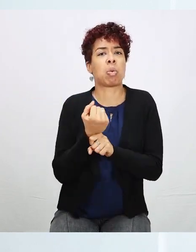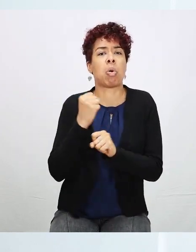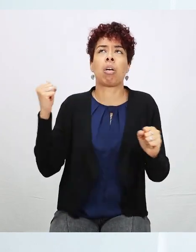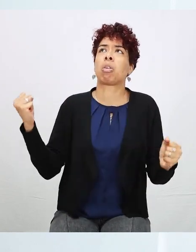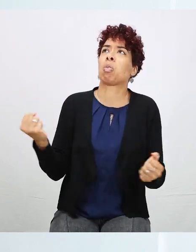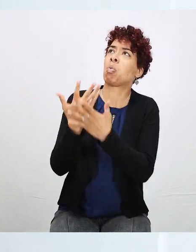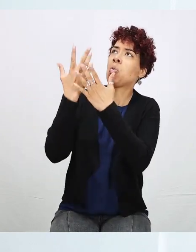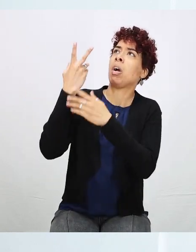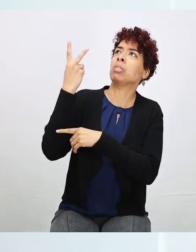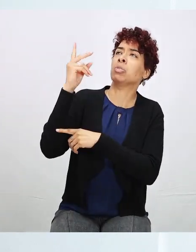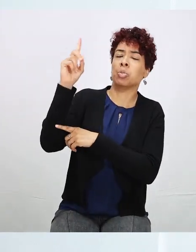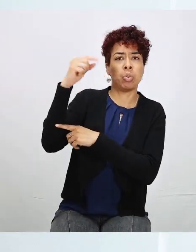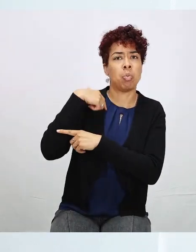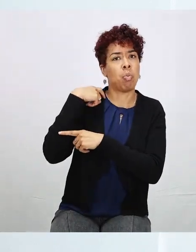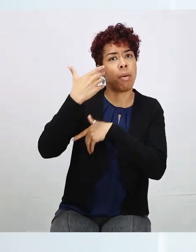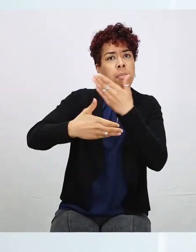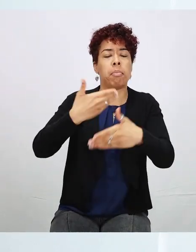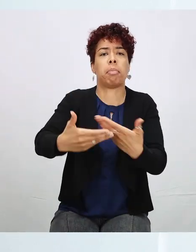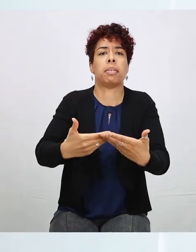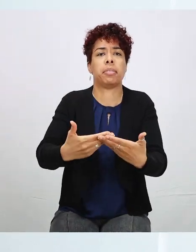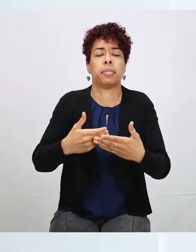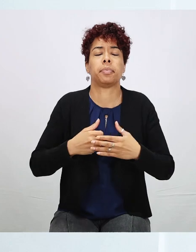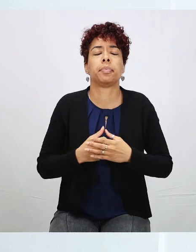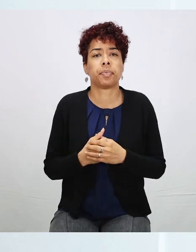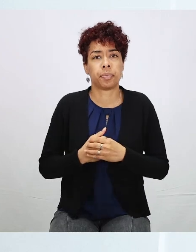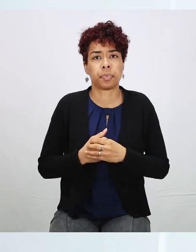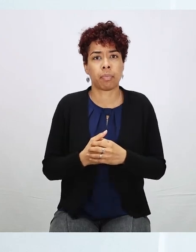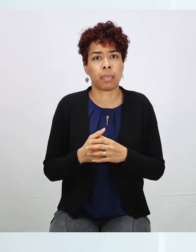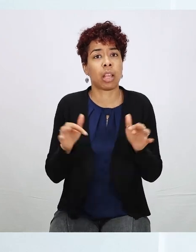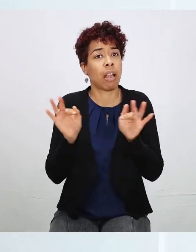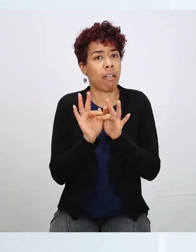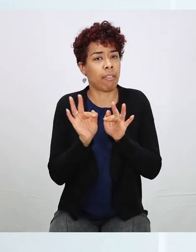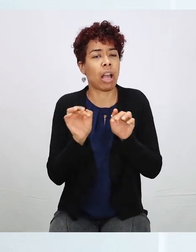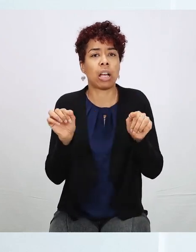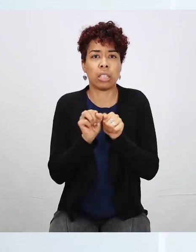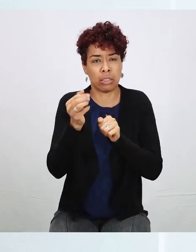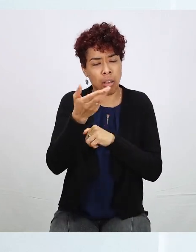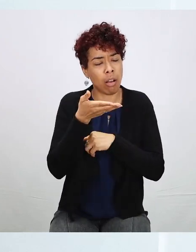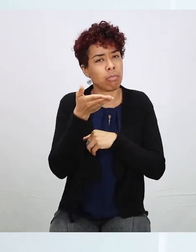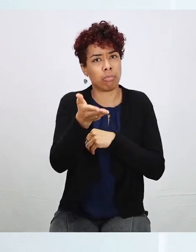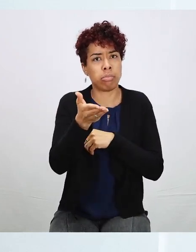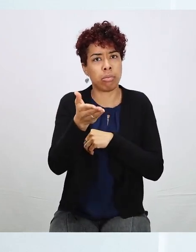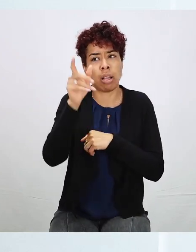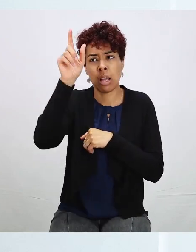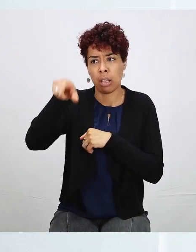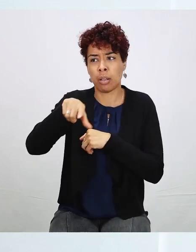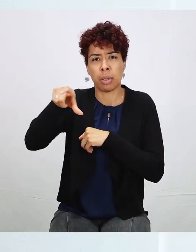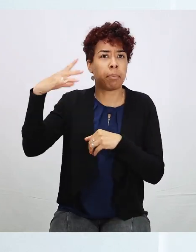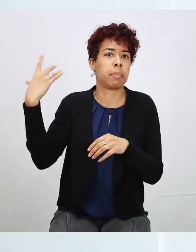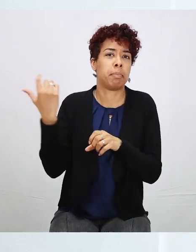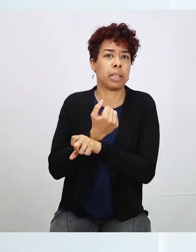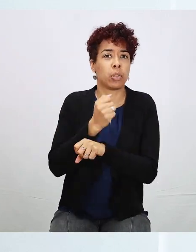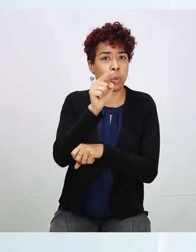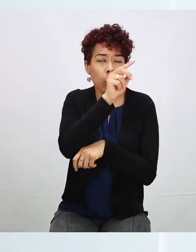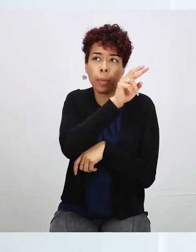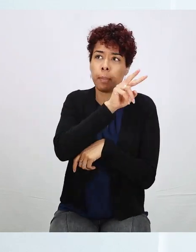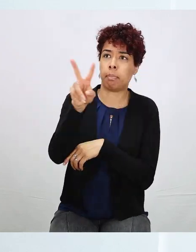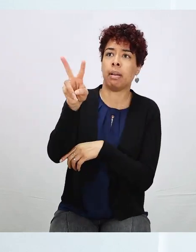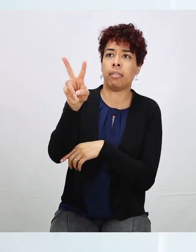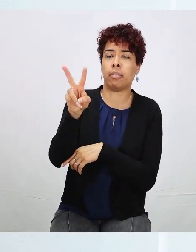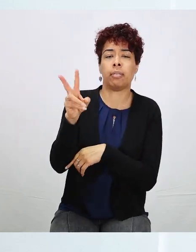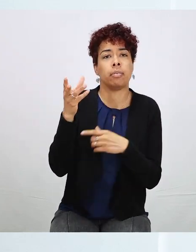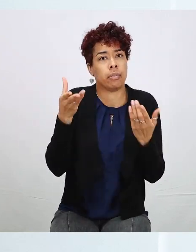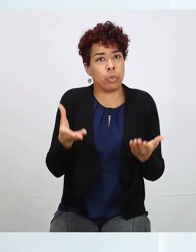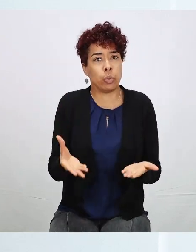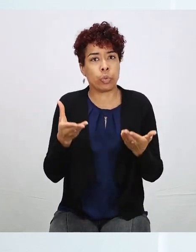la victoire. Aujourd'hui, mon frère, ma sœur, que cette victoire de Jésus-Christ à la croix soit devant tes yeux, parce